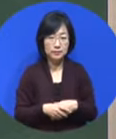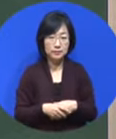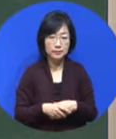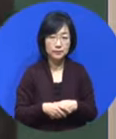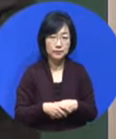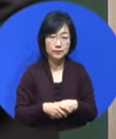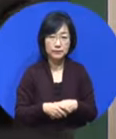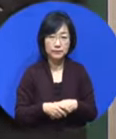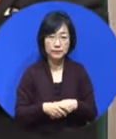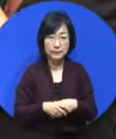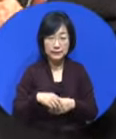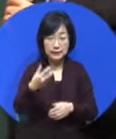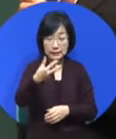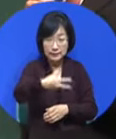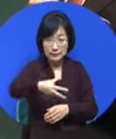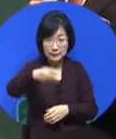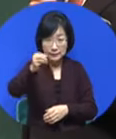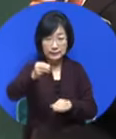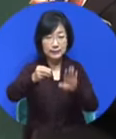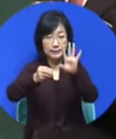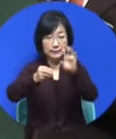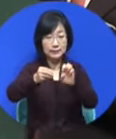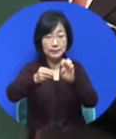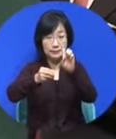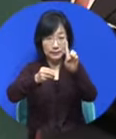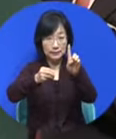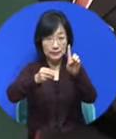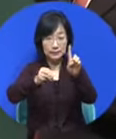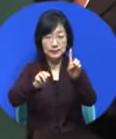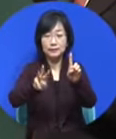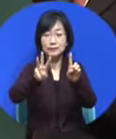들겠습니다 창세기 41장 3절입니다